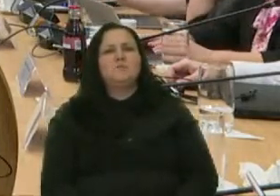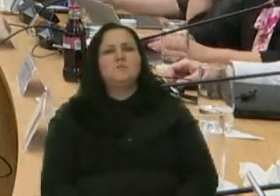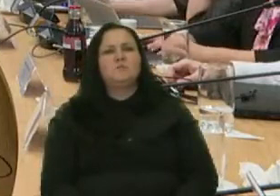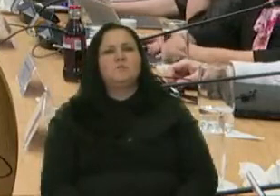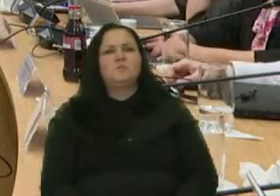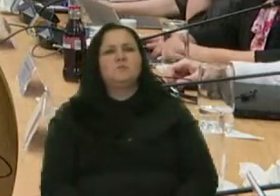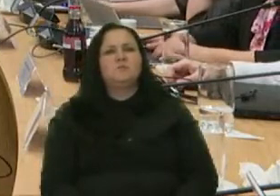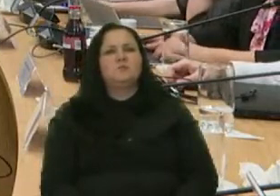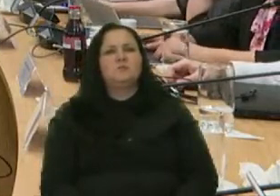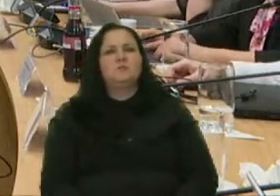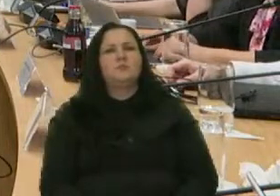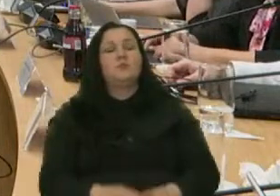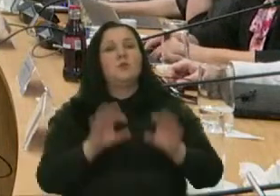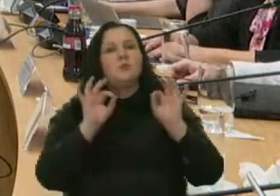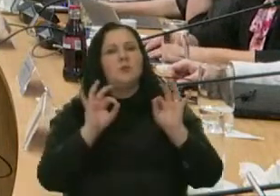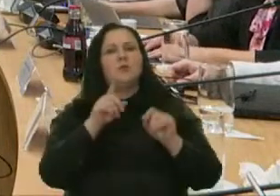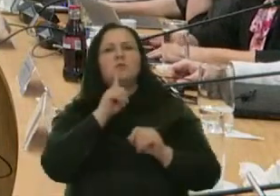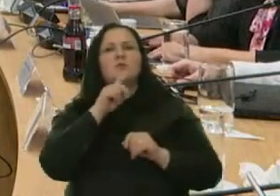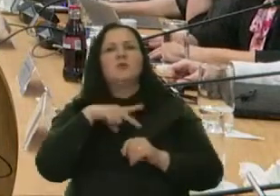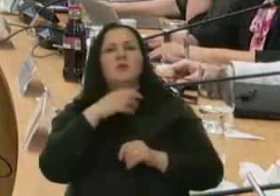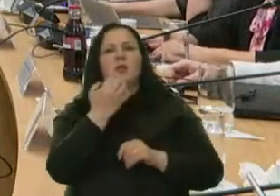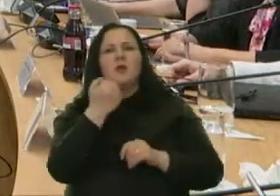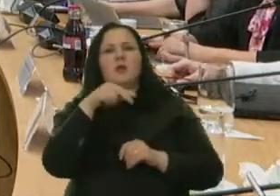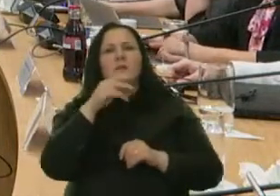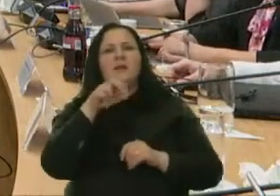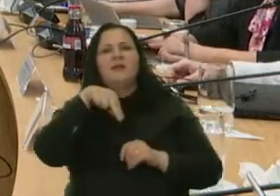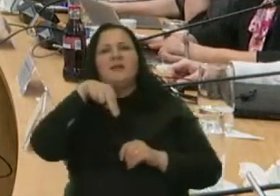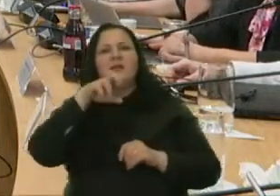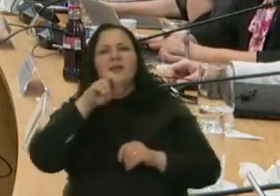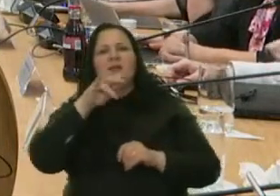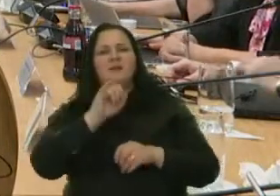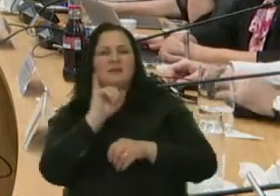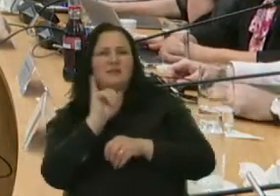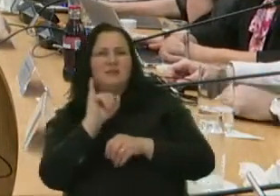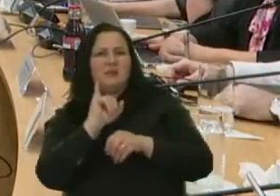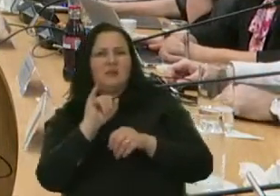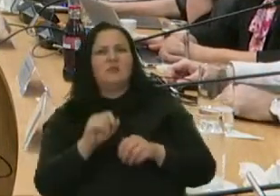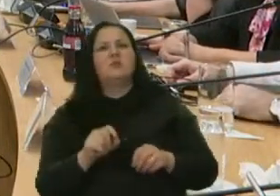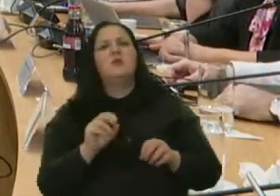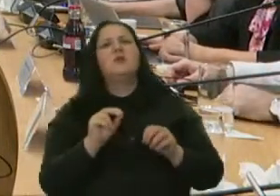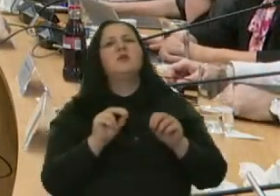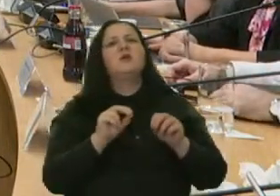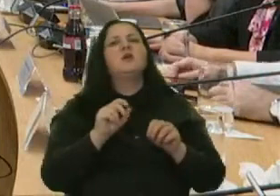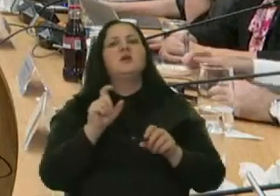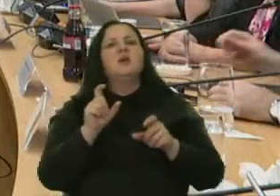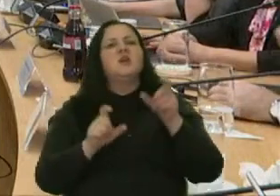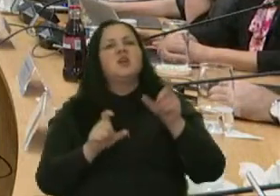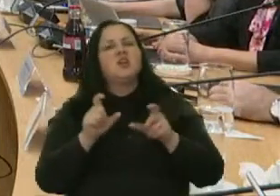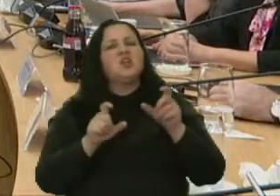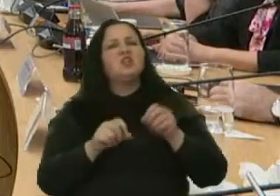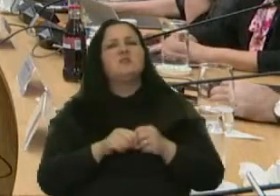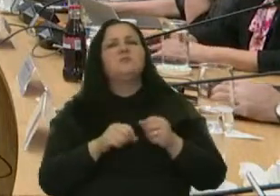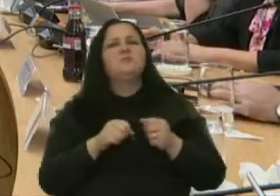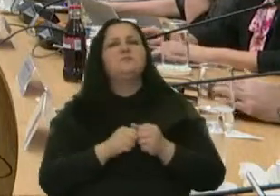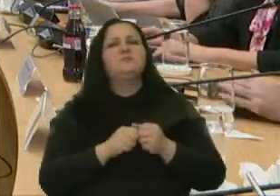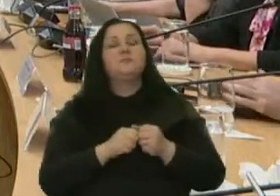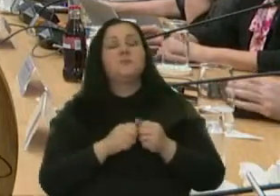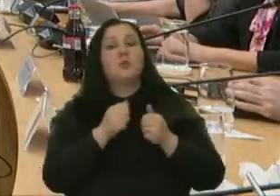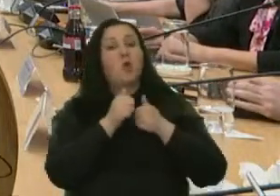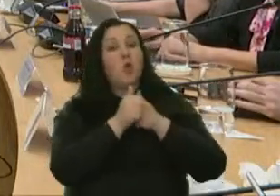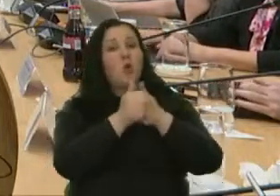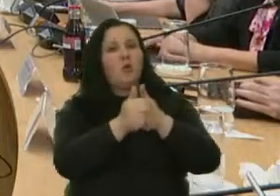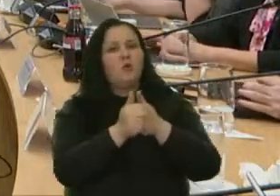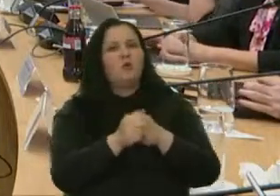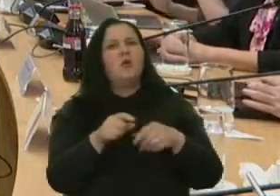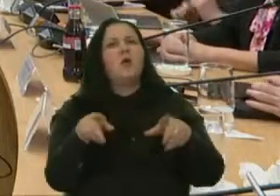director Bună ziua Numele meu este Ana Maria mechta directorul creșei pentru educație timpurie Cluj Napoca conform